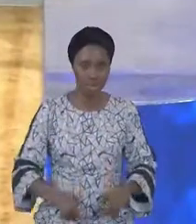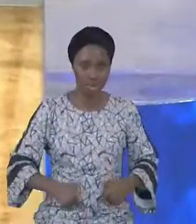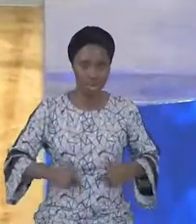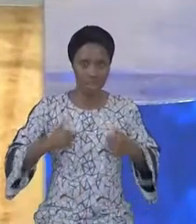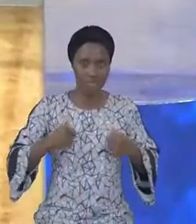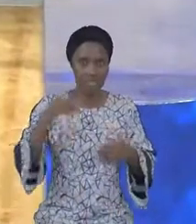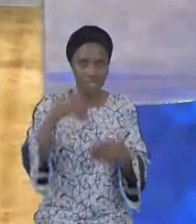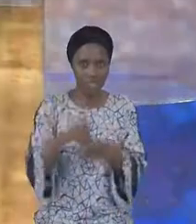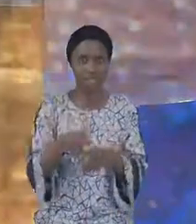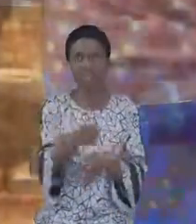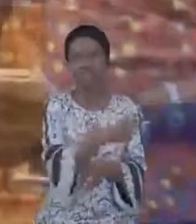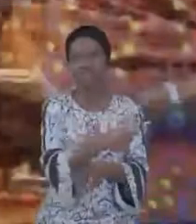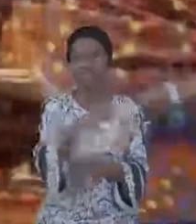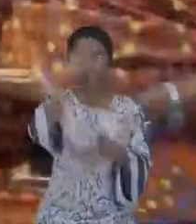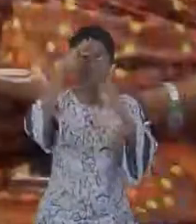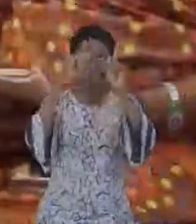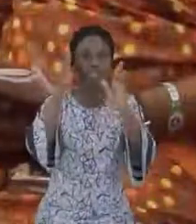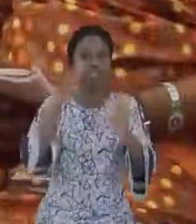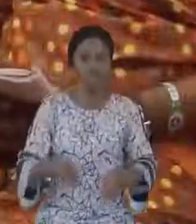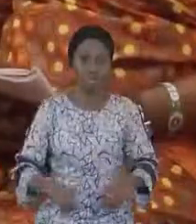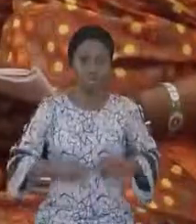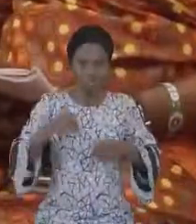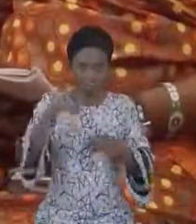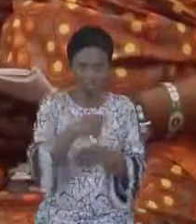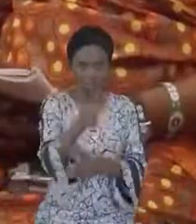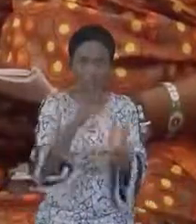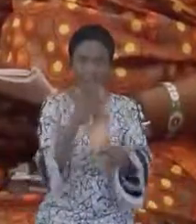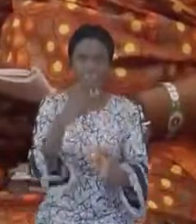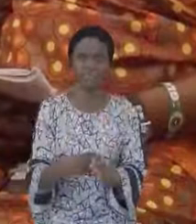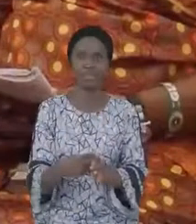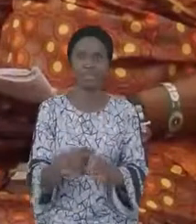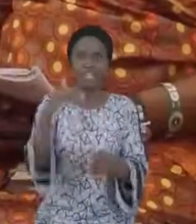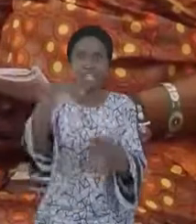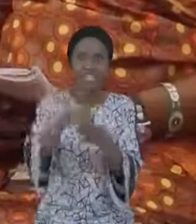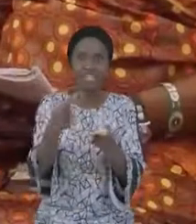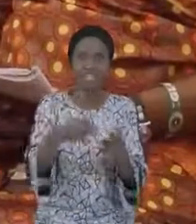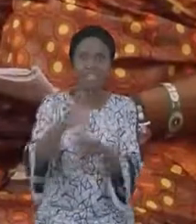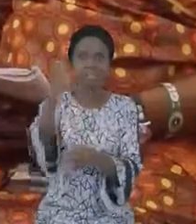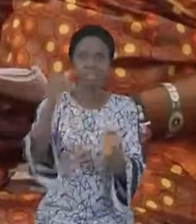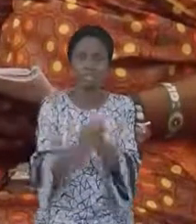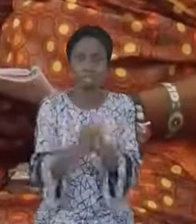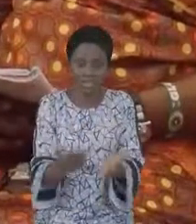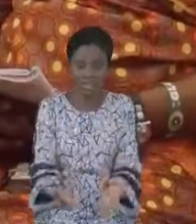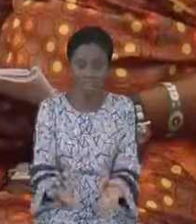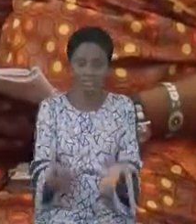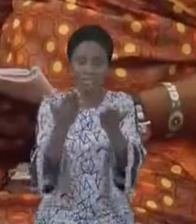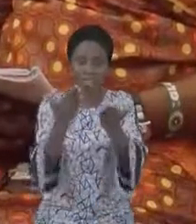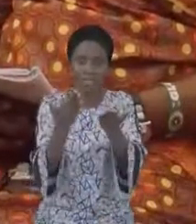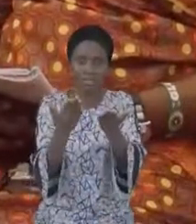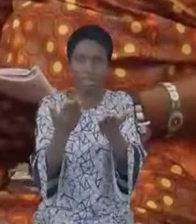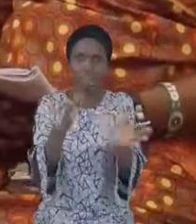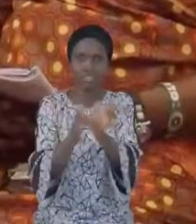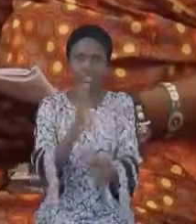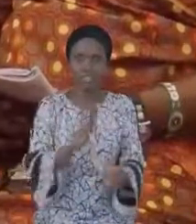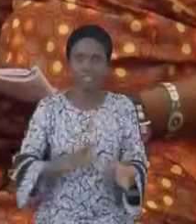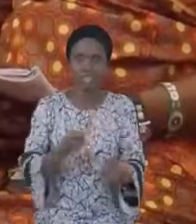Il demeurera en toi. Si l'esprit qui a ressuscité Jésus